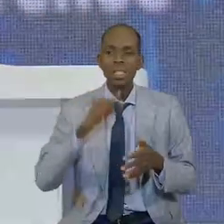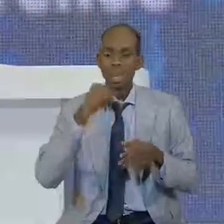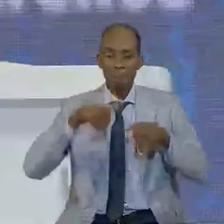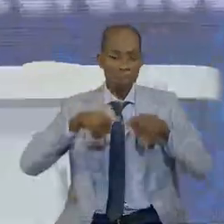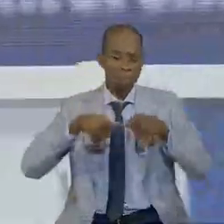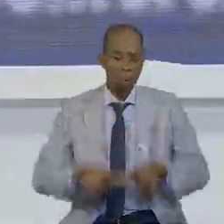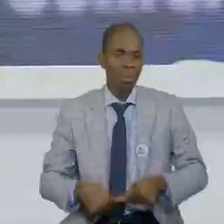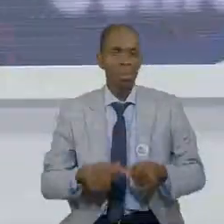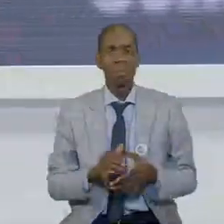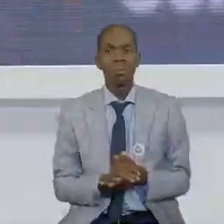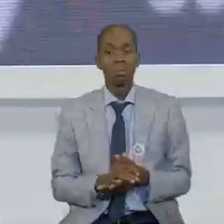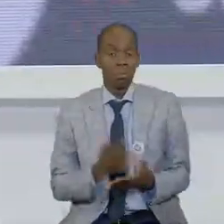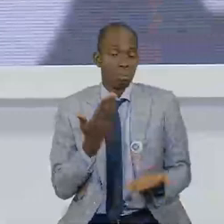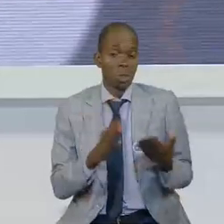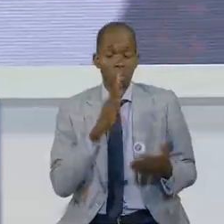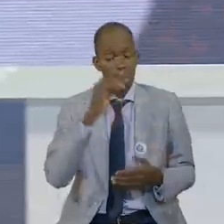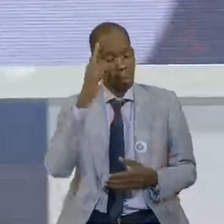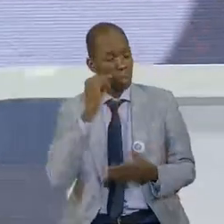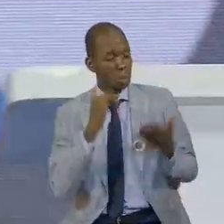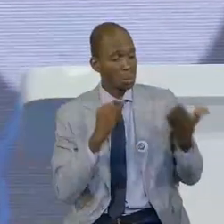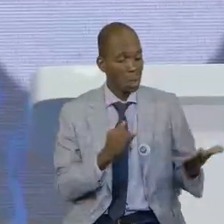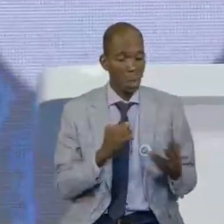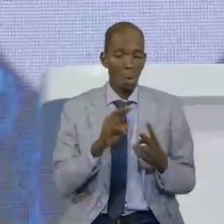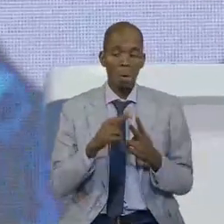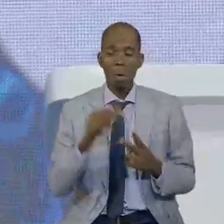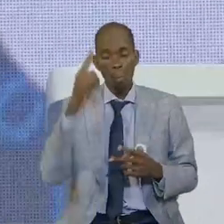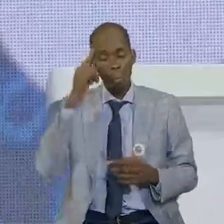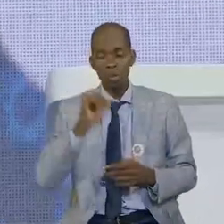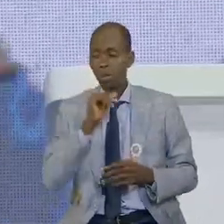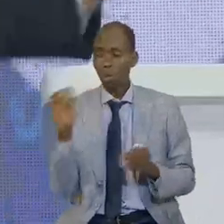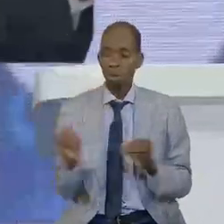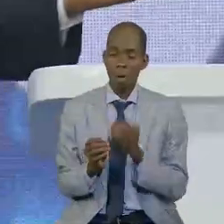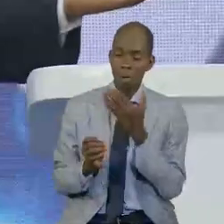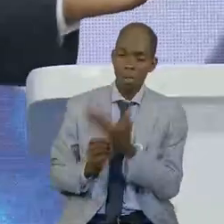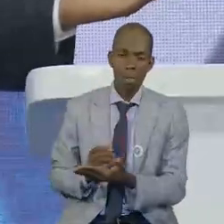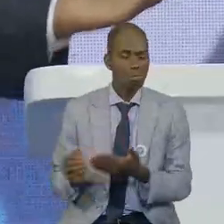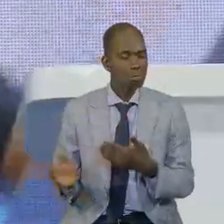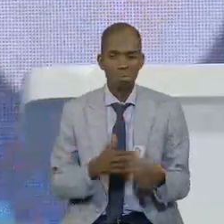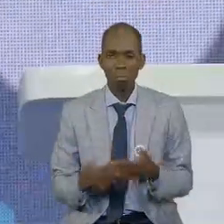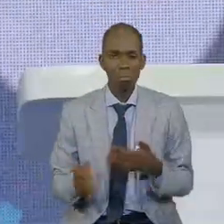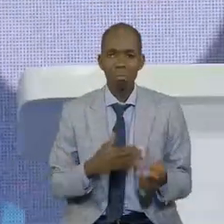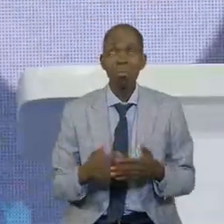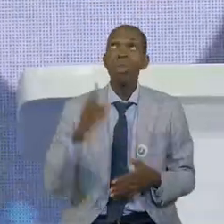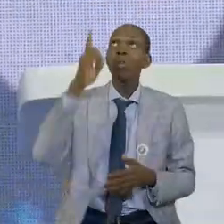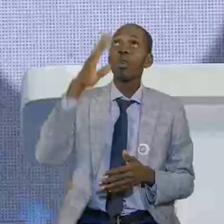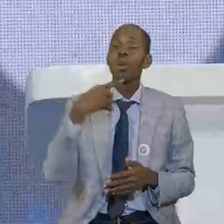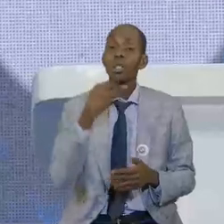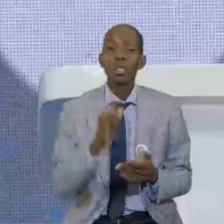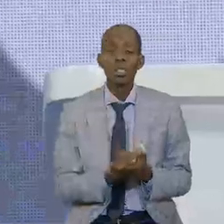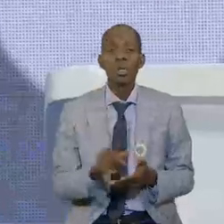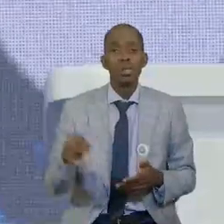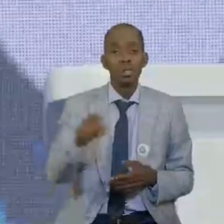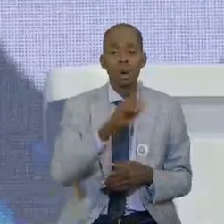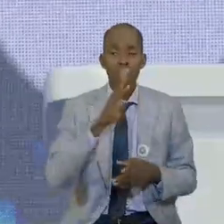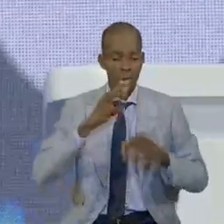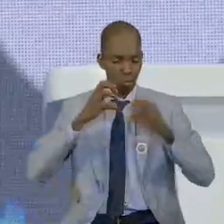permanent. Whether Moses is there or Moses is no more there. Que Moïse soit là ou pas. God says, be strong and of a good